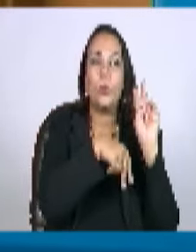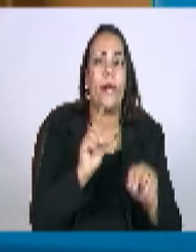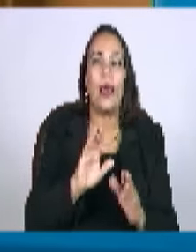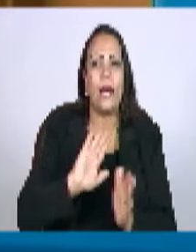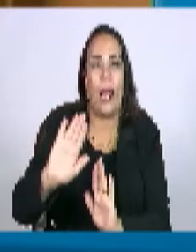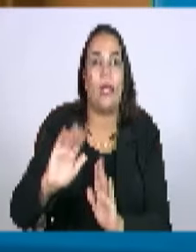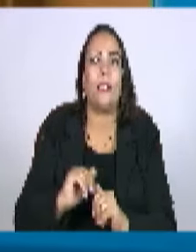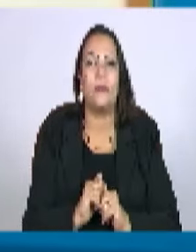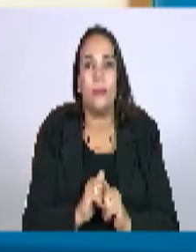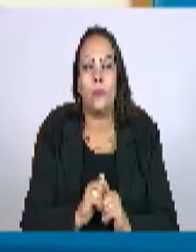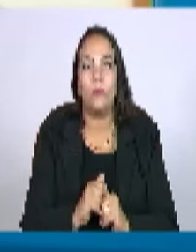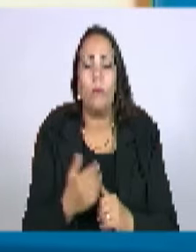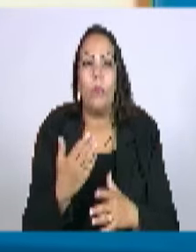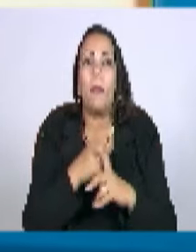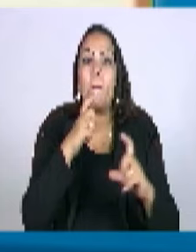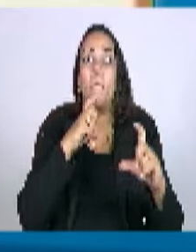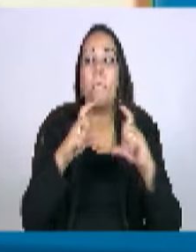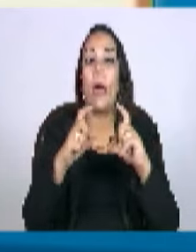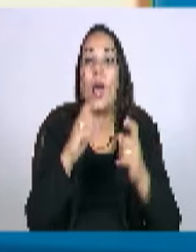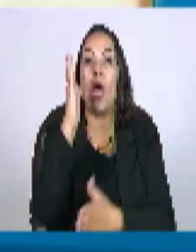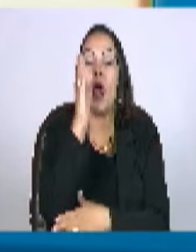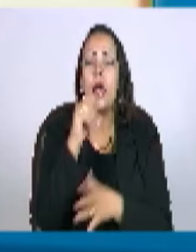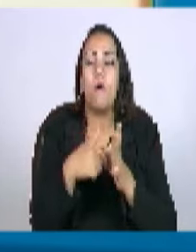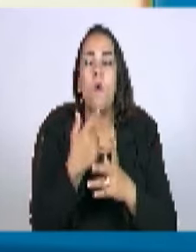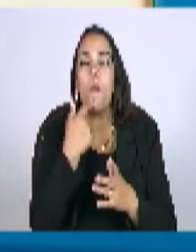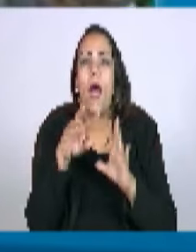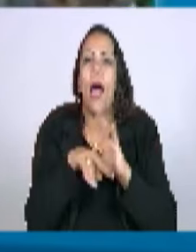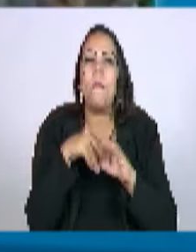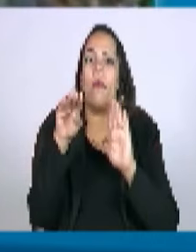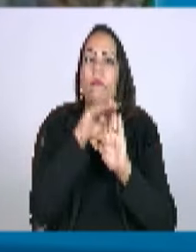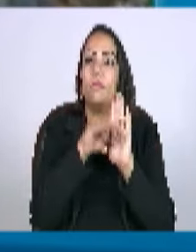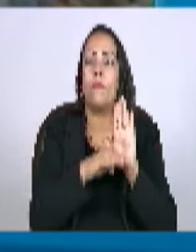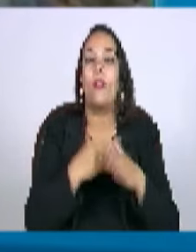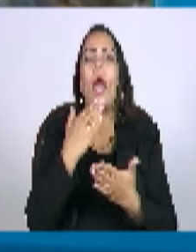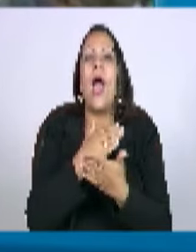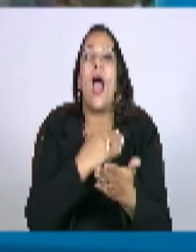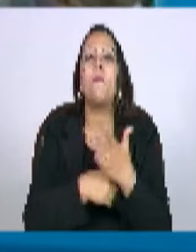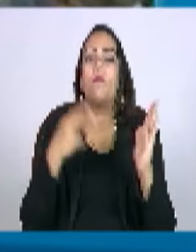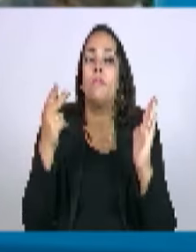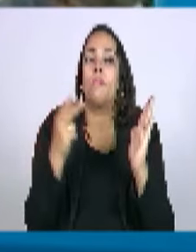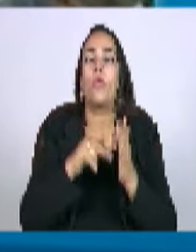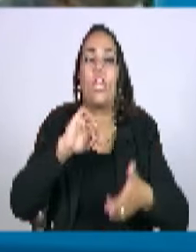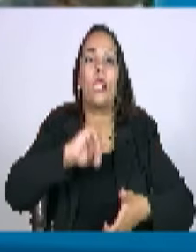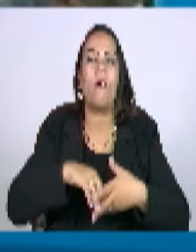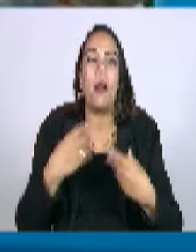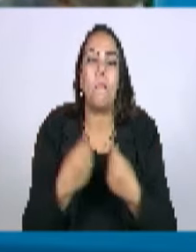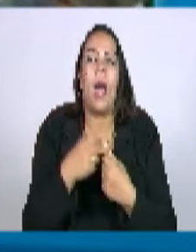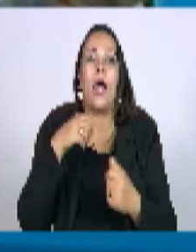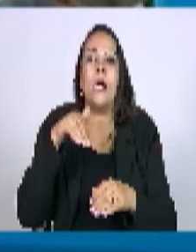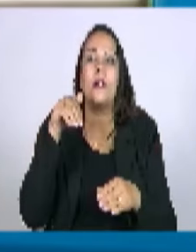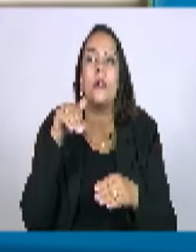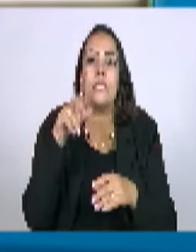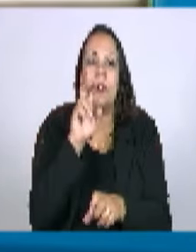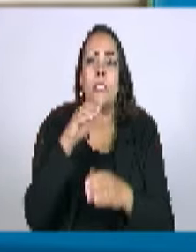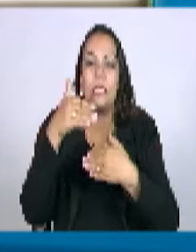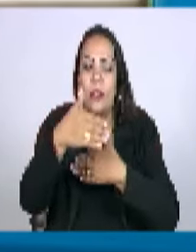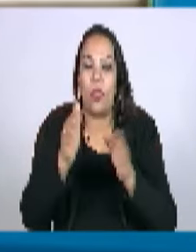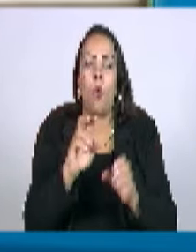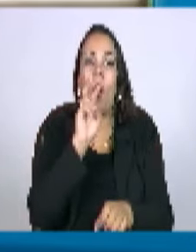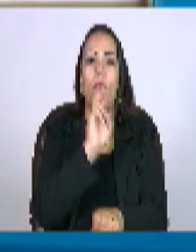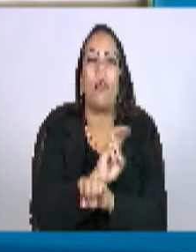طبعا البنك المركزي في هذا السياق اتخذ مجموعه من الاجراءات قبل توقيع الاتفاق مع صندوق النقد